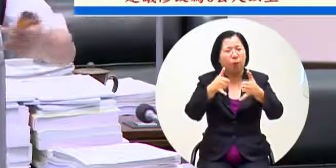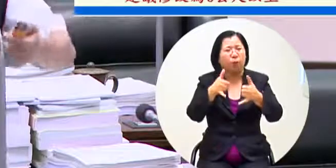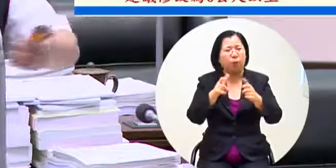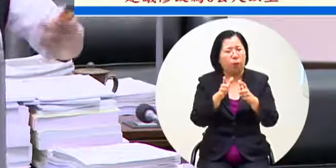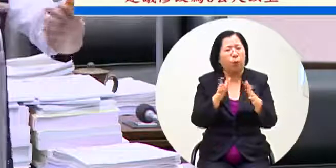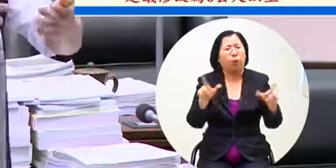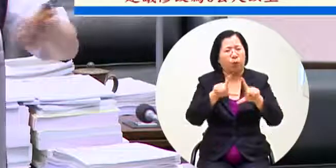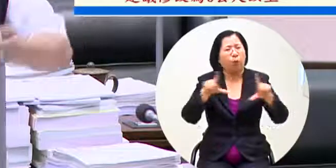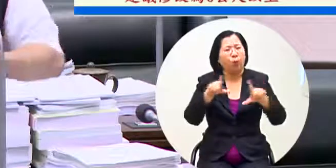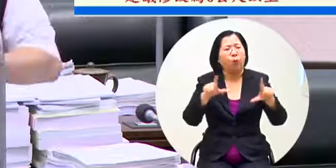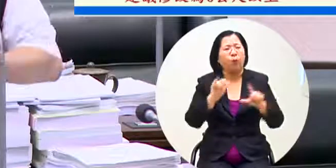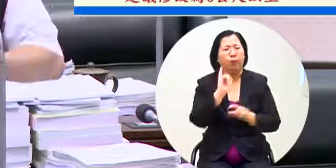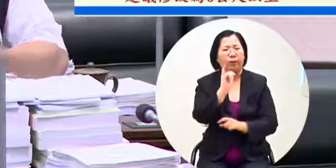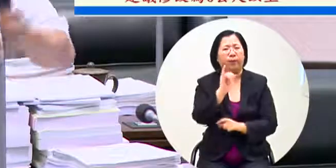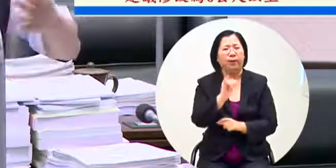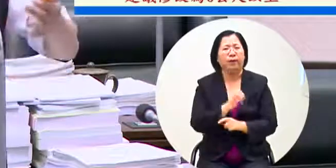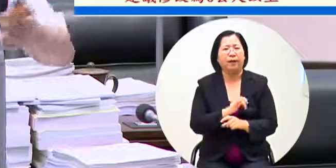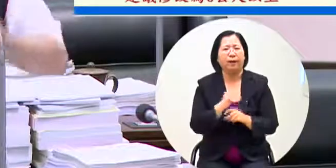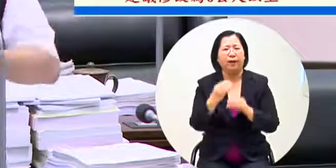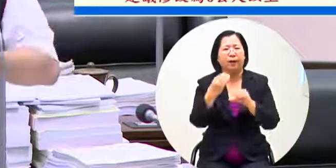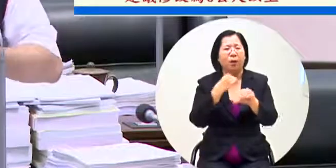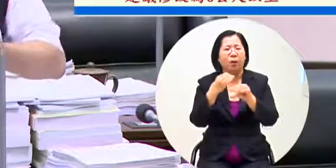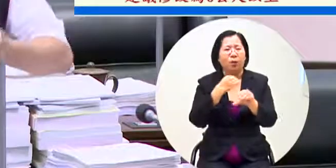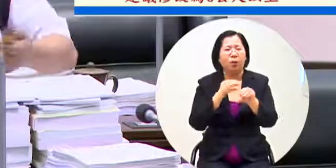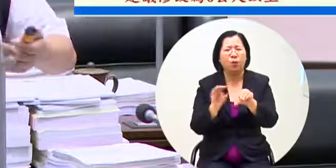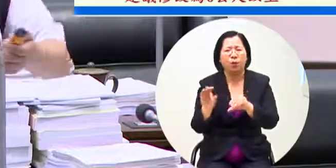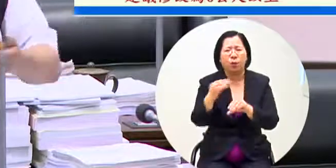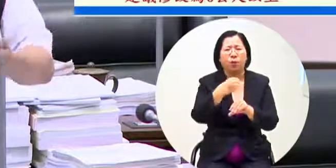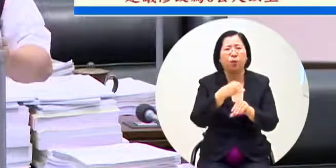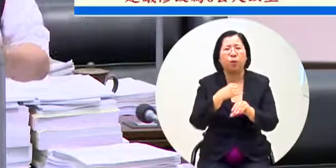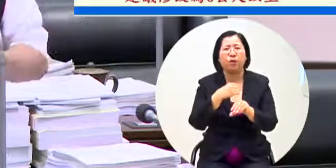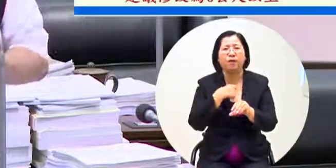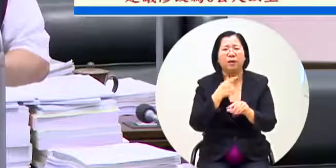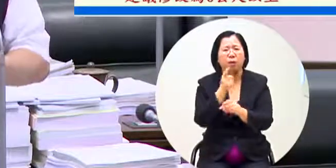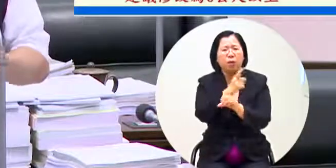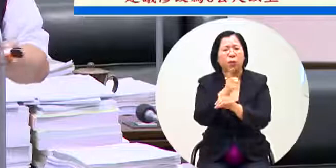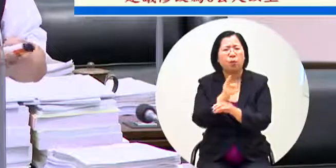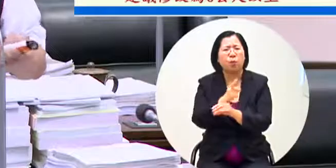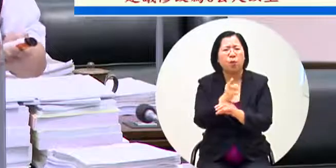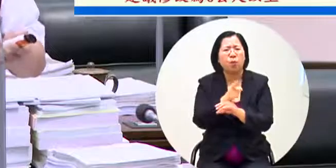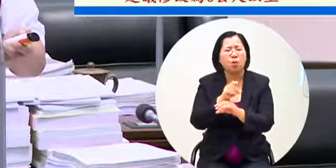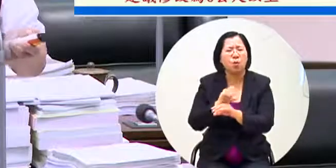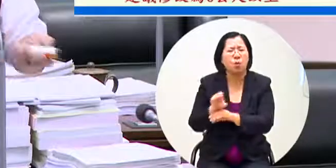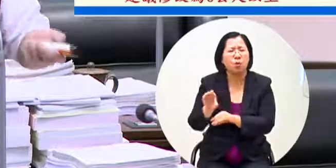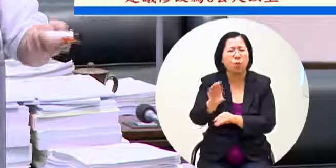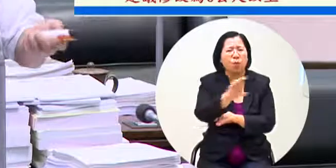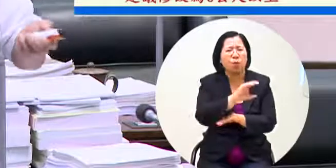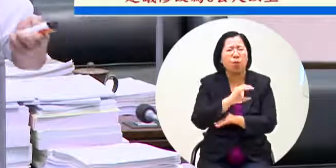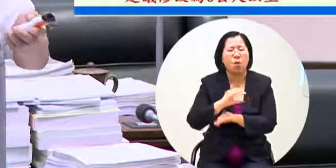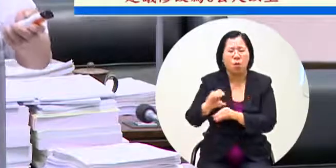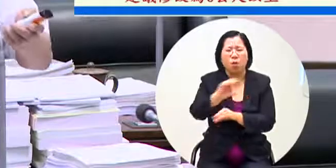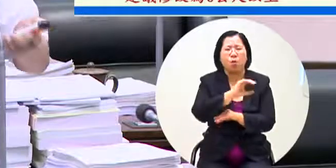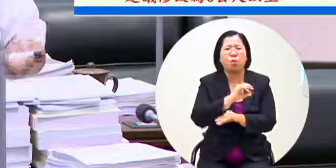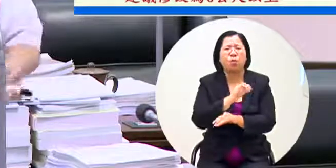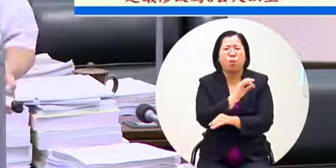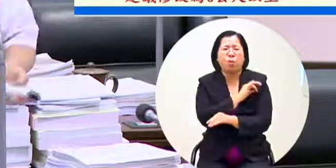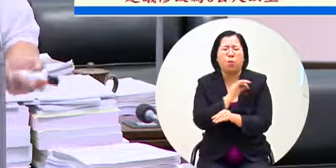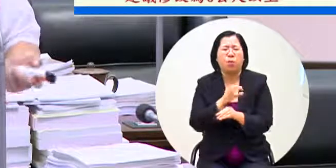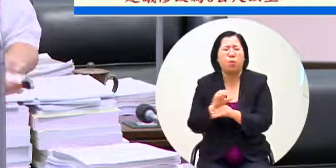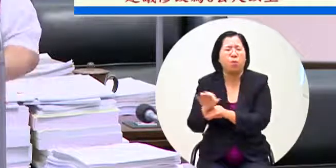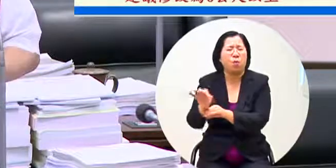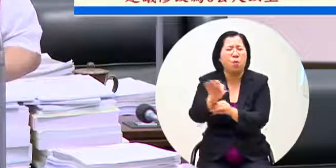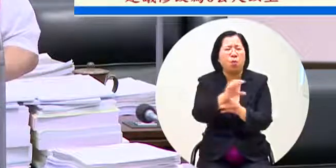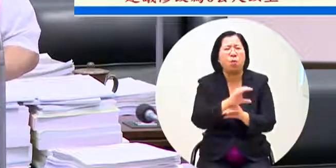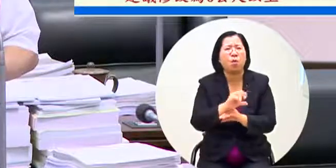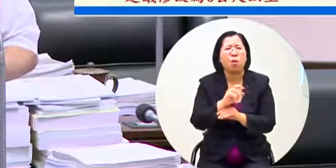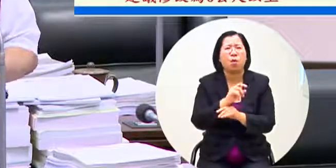两台车会车，还是讲消防车要入去，救护车要入去，应该要回转，应该也无啥问题啦吼、哦。啊，这个案吼、哦，我含